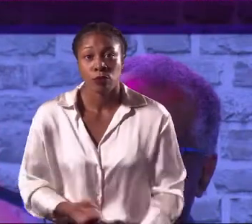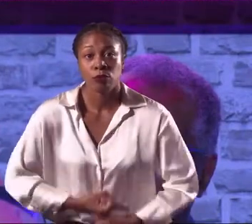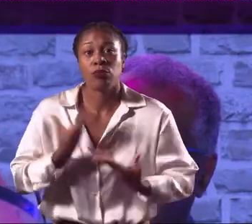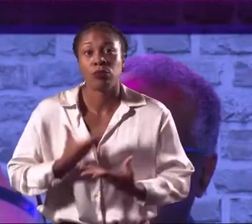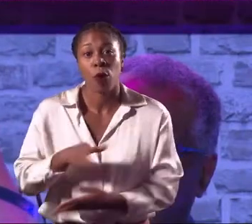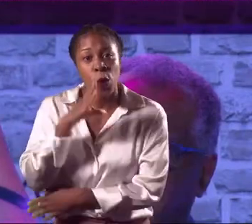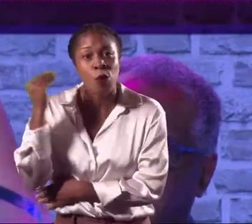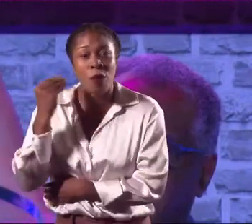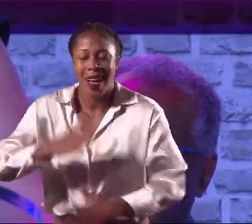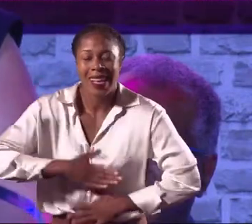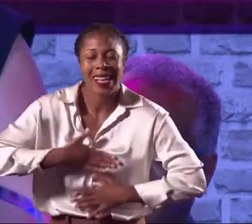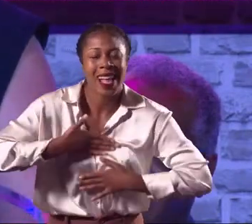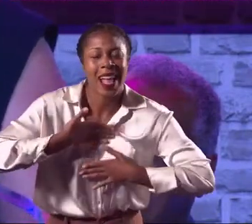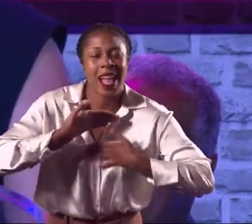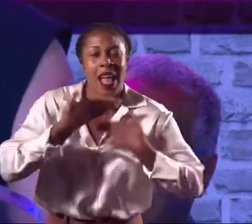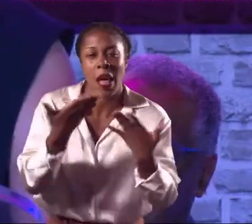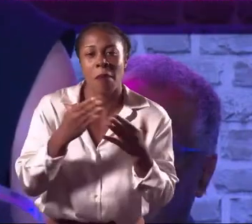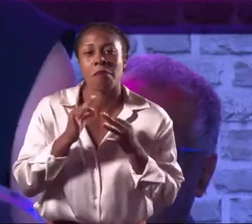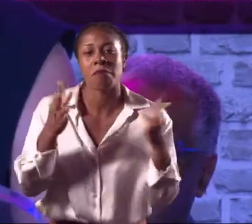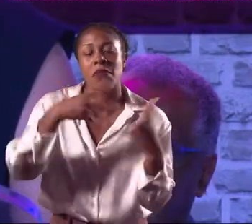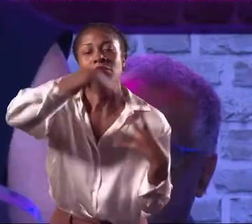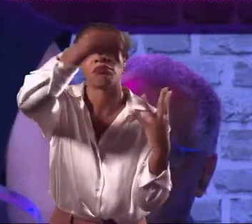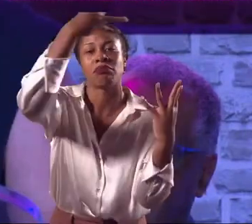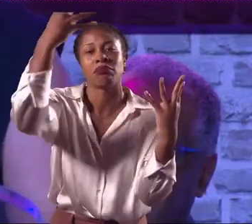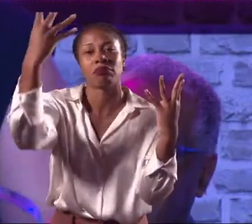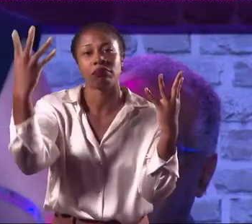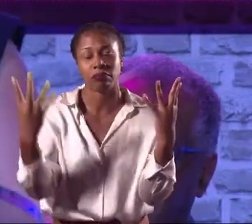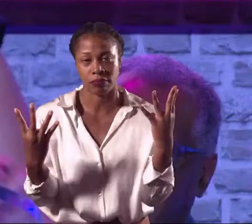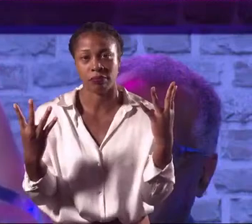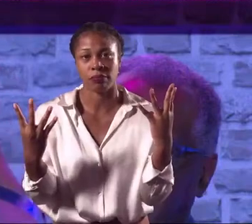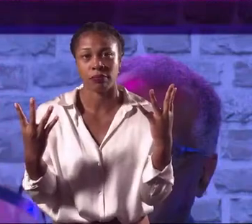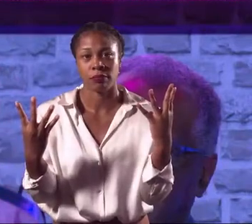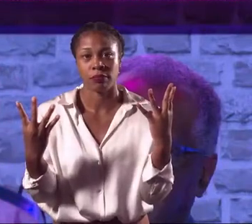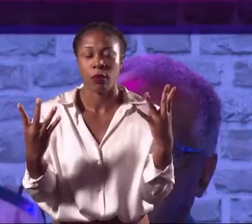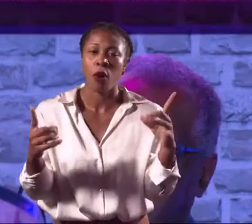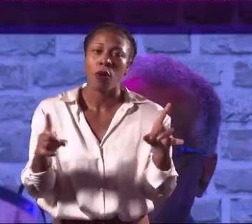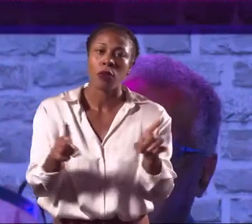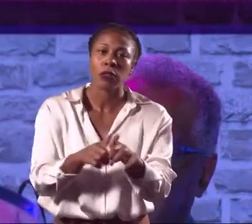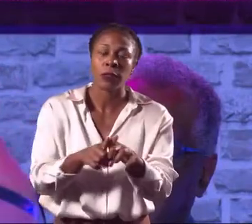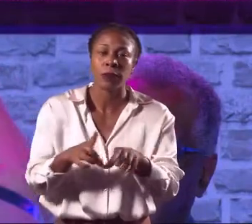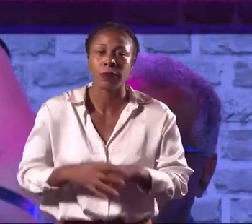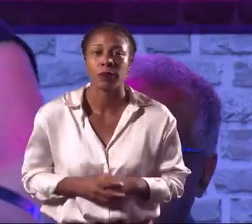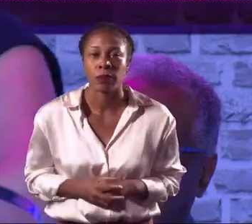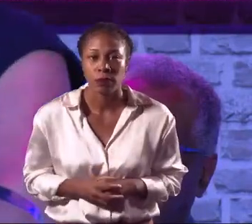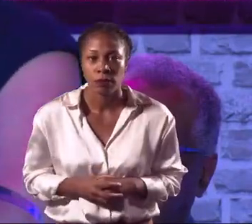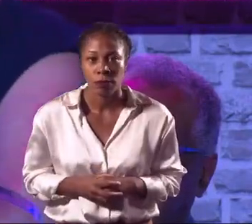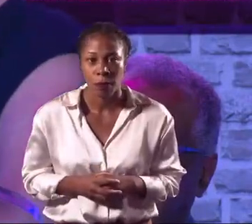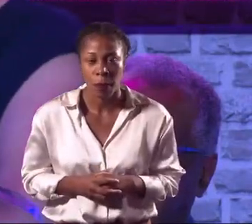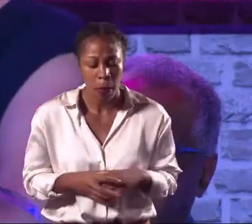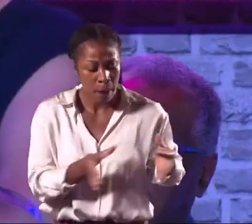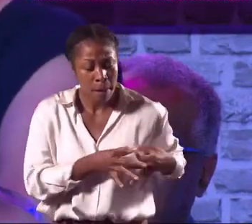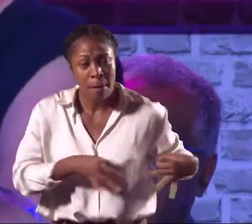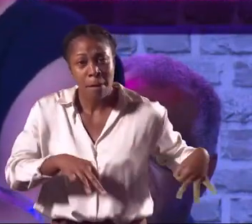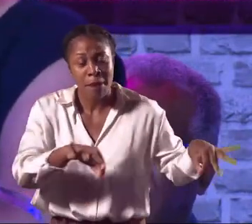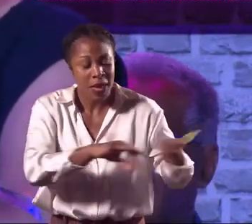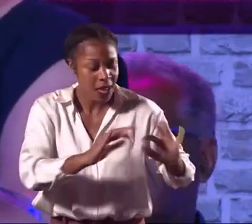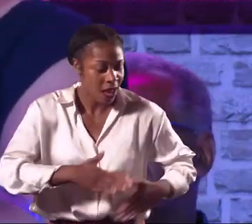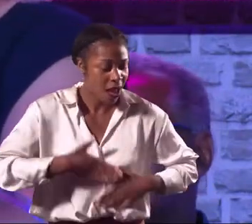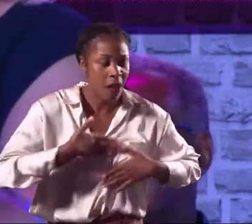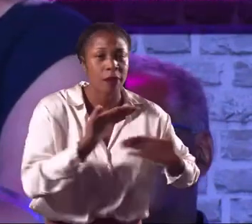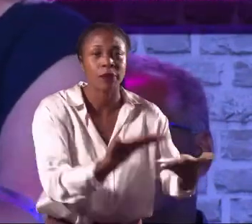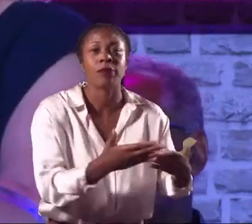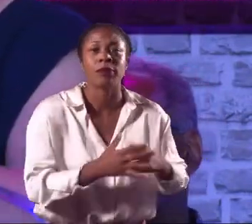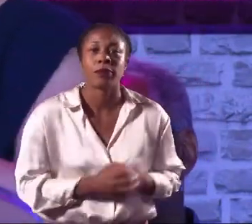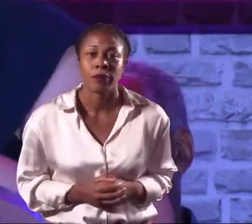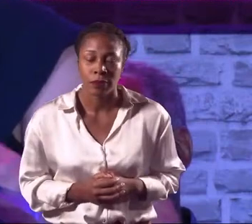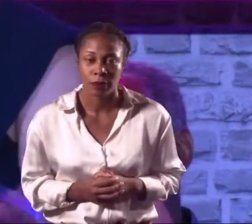les hommes, nous avons appris à aimer l'arc-en-ciel. Et surtout, dis-leur qu'il nous suffit d'avoir un pays à aimer, qu'il